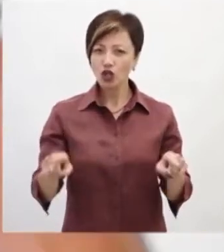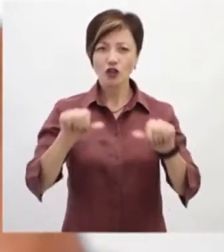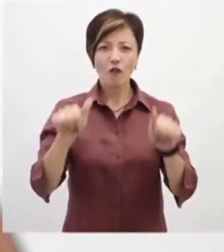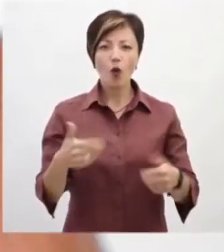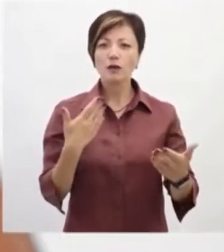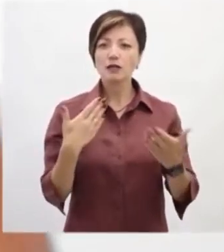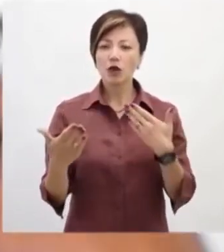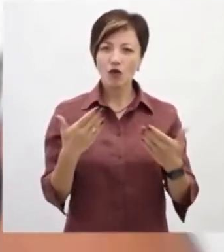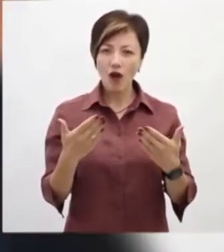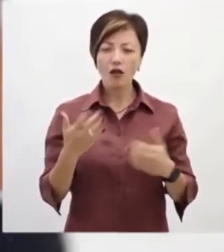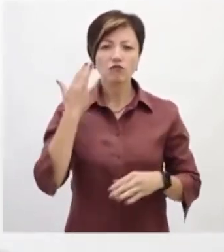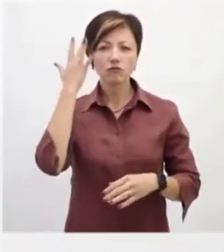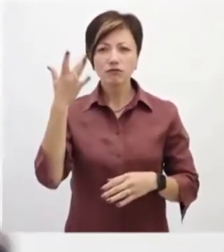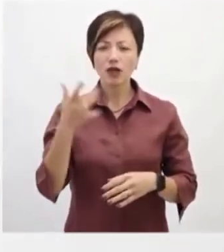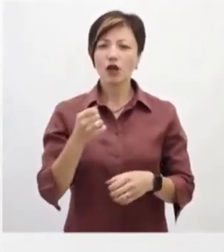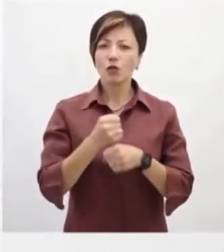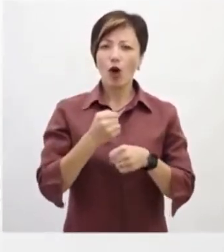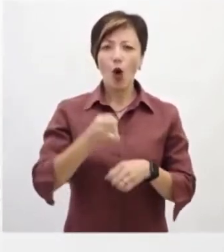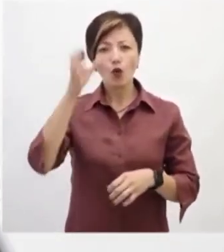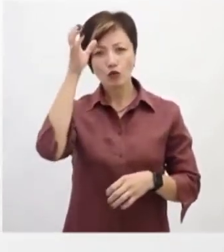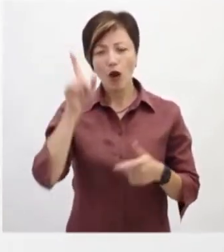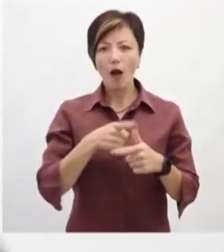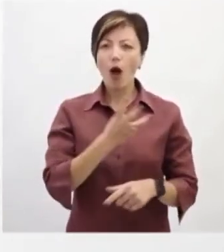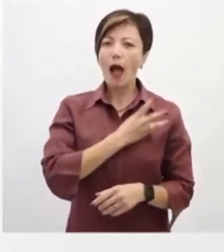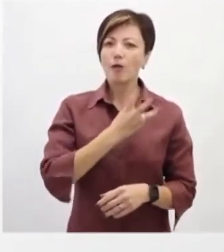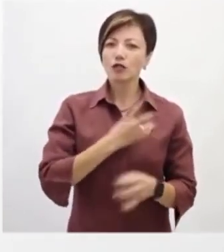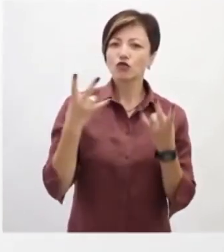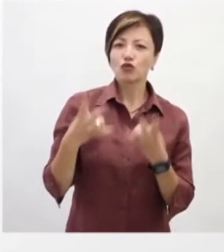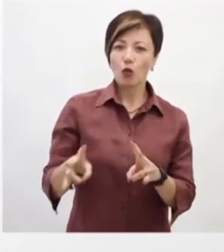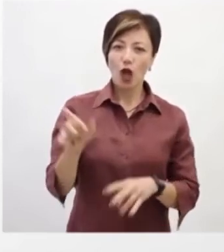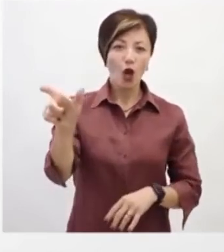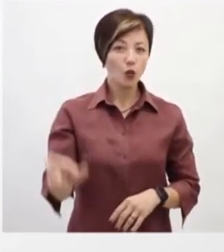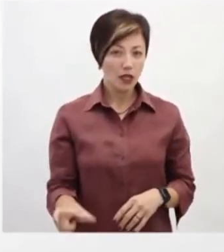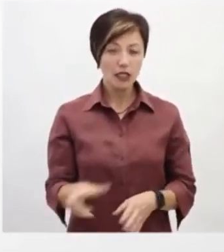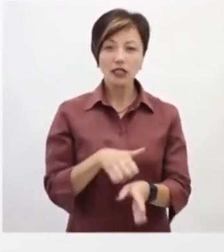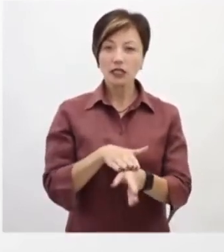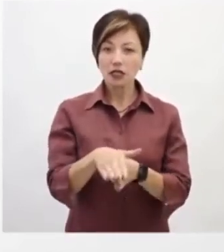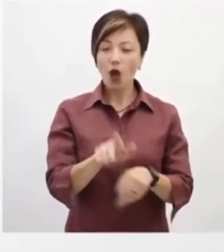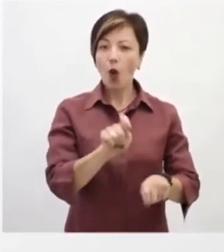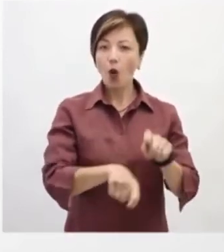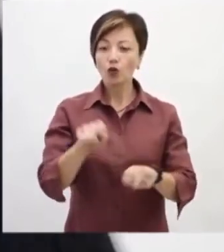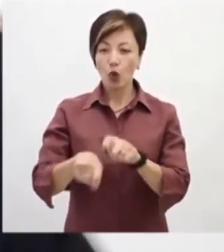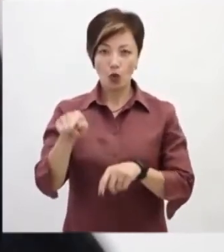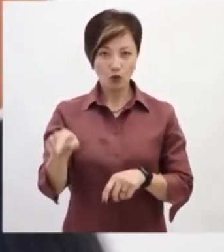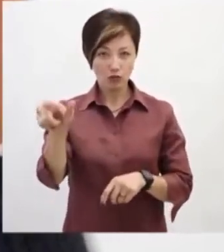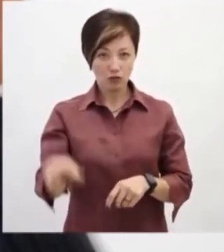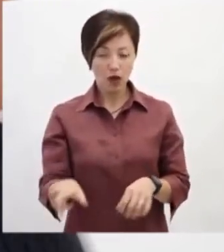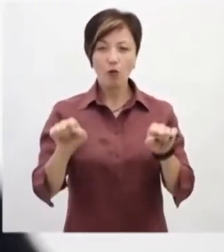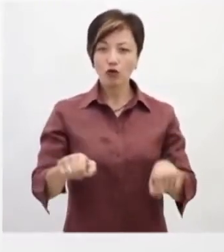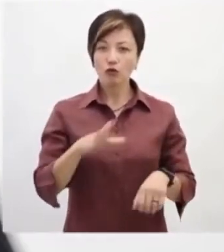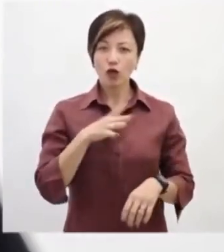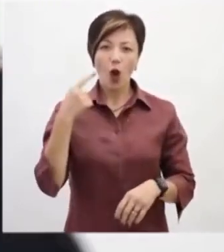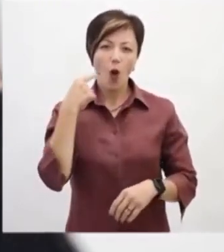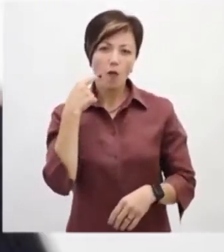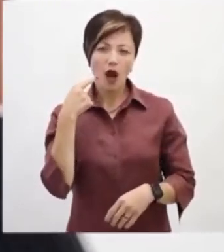людині, здійснення контролю над нею. Це можуть бути образи, приниження, обмеження в грошах, у спілкуванні з друзями та